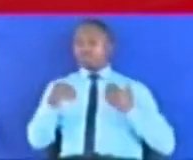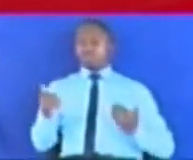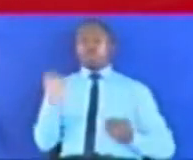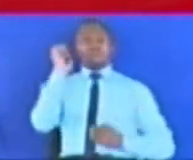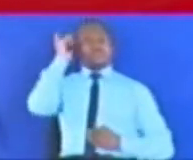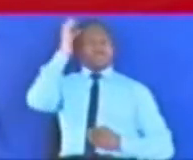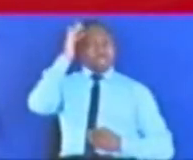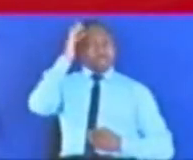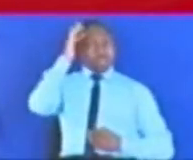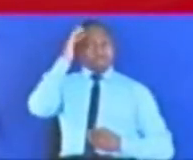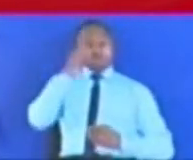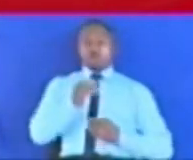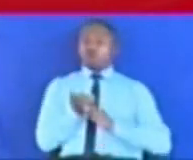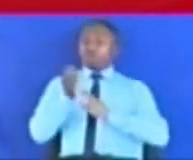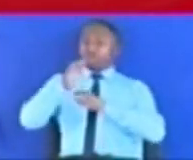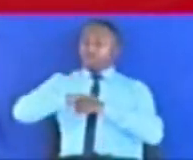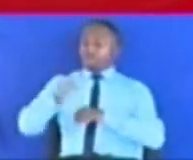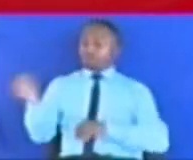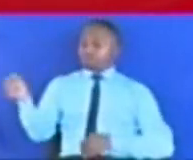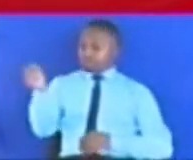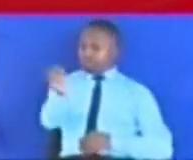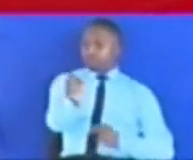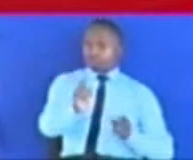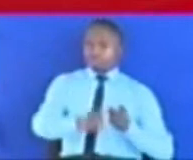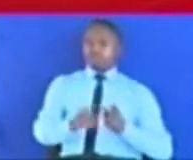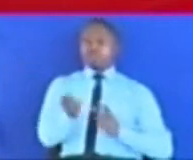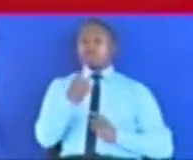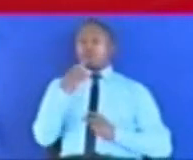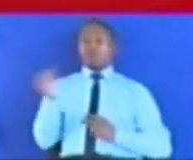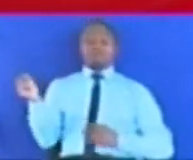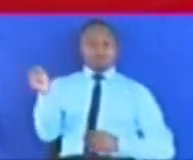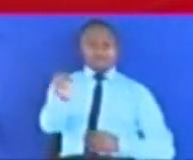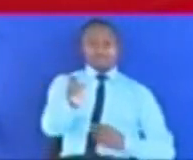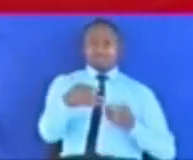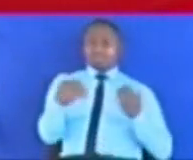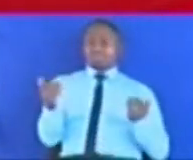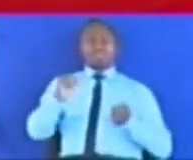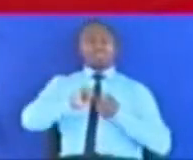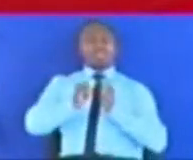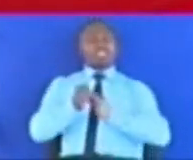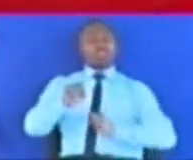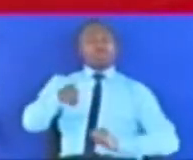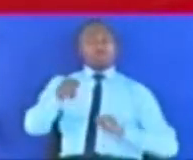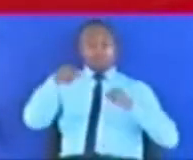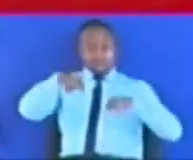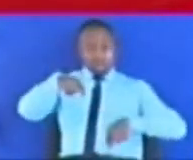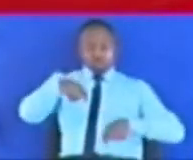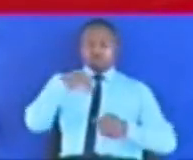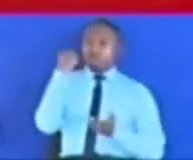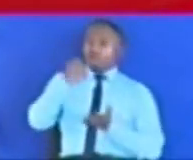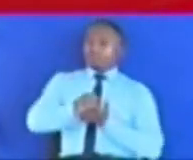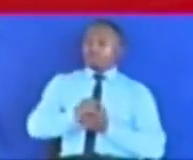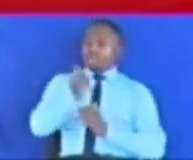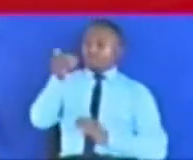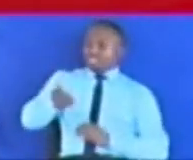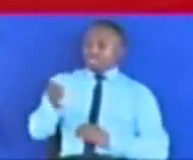mfikirie kupeleka waganga, mfikirie kupeleka dawa. Hivi kuna shida gani leo hii tukaamua